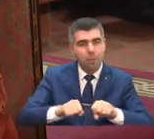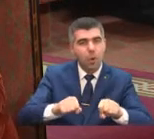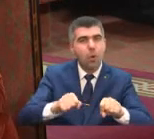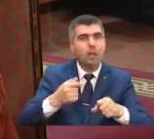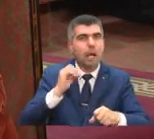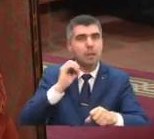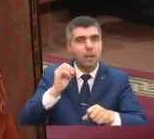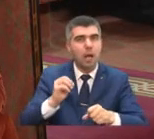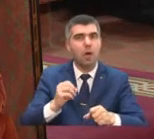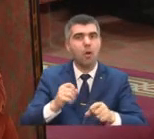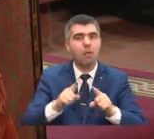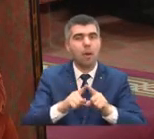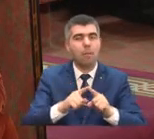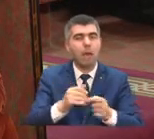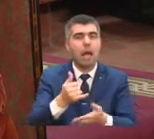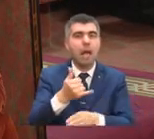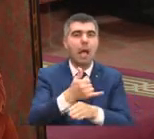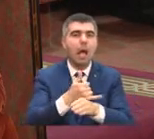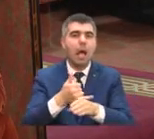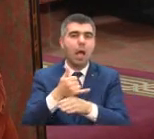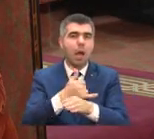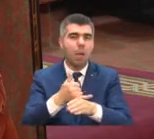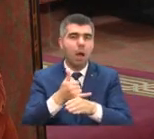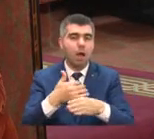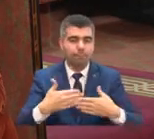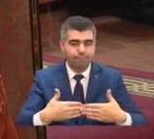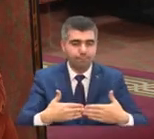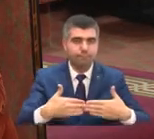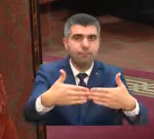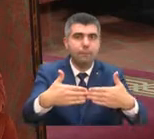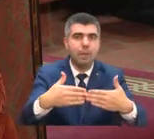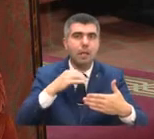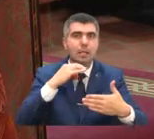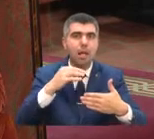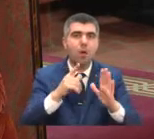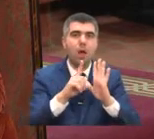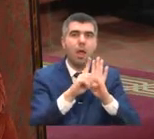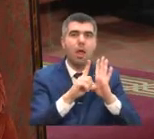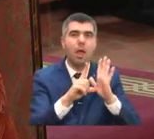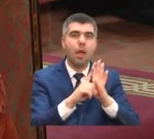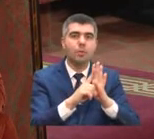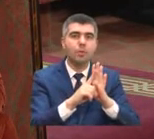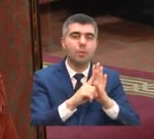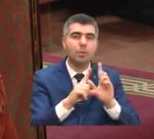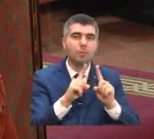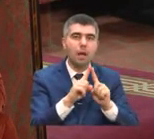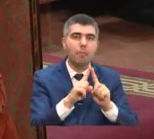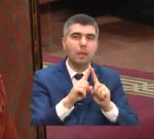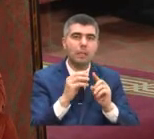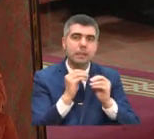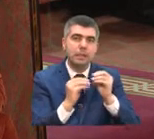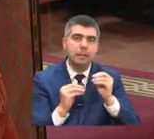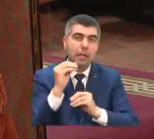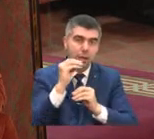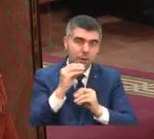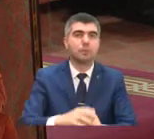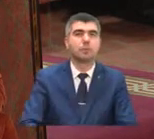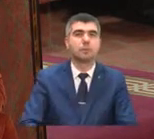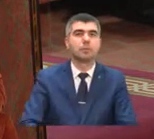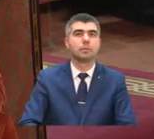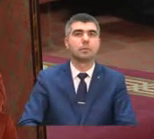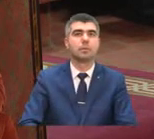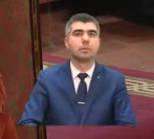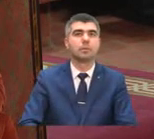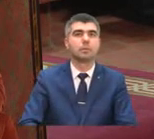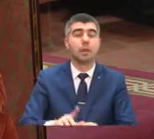واللي كيفوتوا الشيء اللي عطاولهم في الوثائق الاحتلال المؤقت. لكن هذا